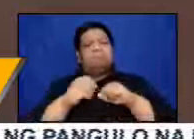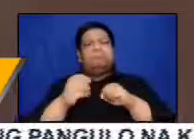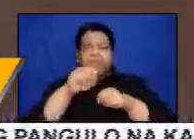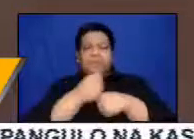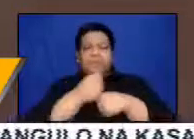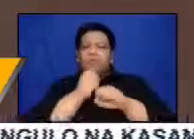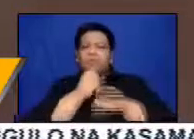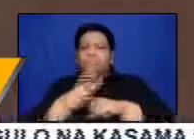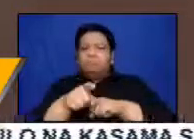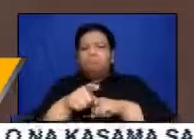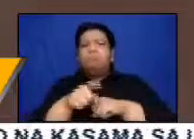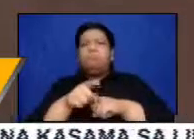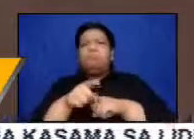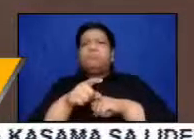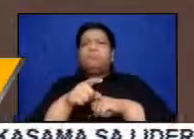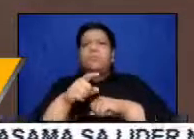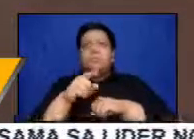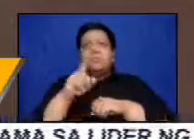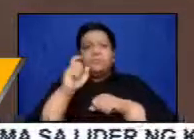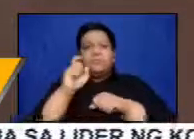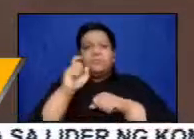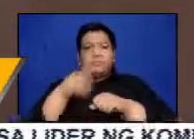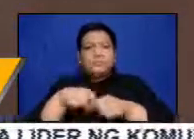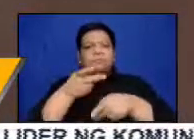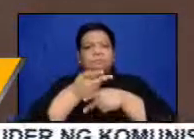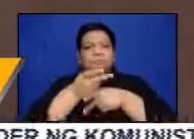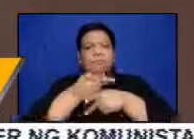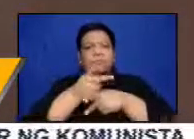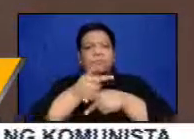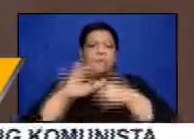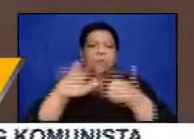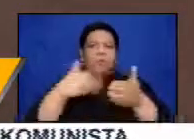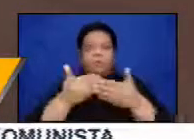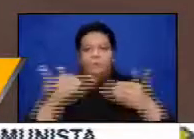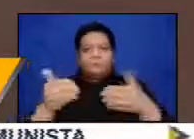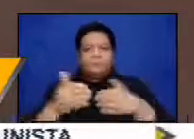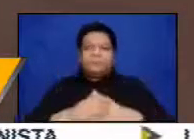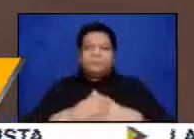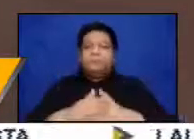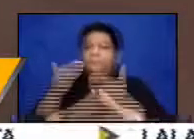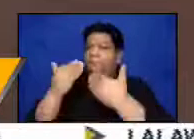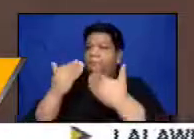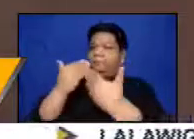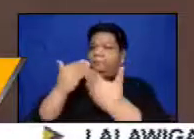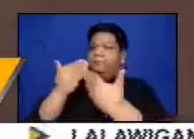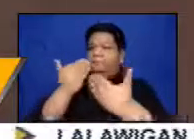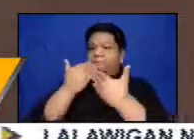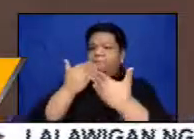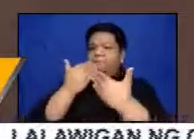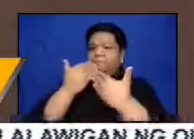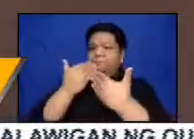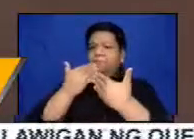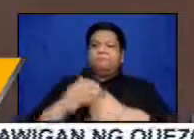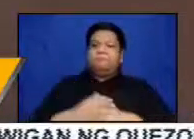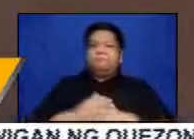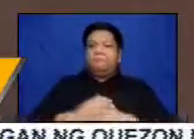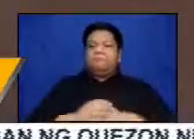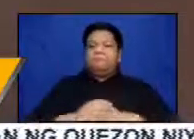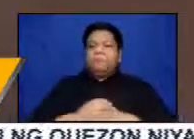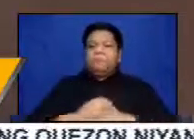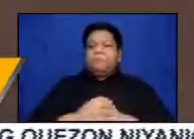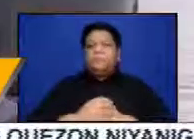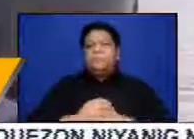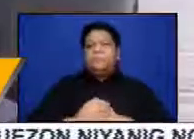mahanap ang kanyang mga labi. Matatandaan na huling nakita sa Pampanga si Justice Pizarro noong October